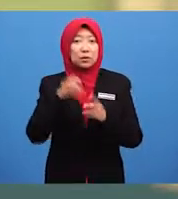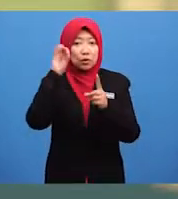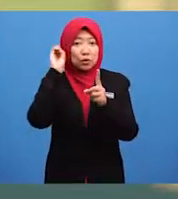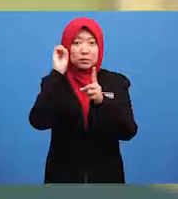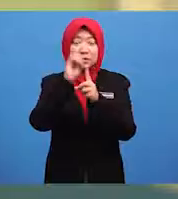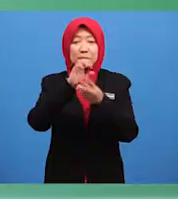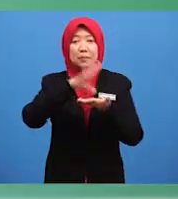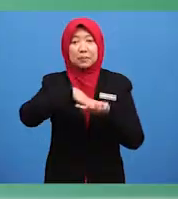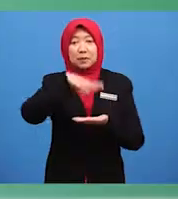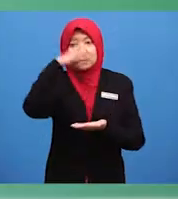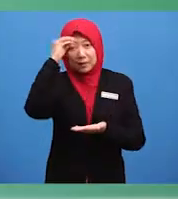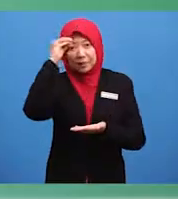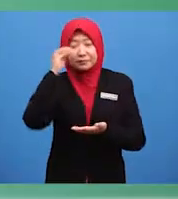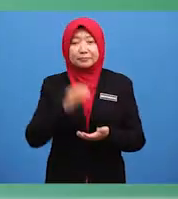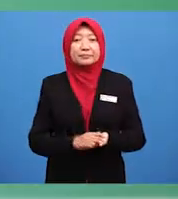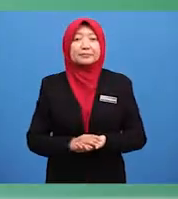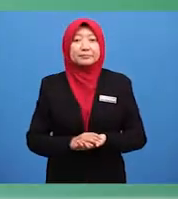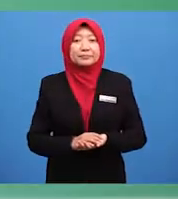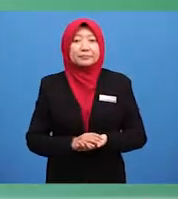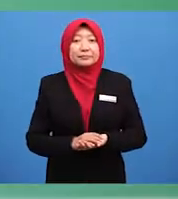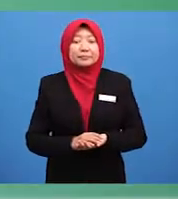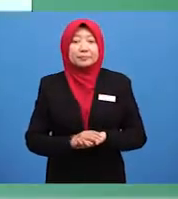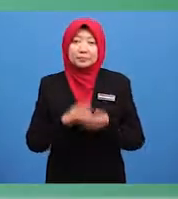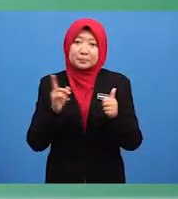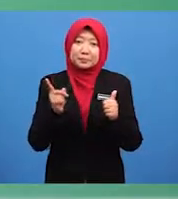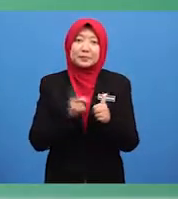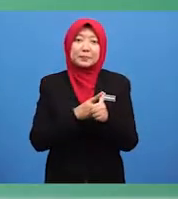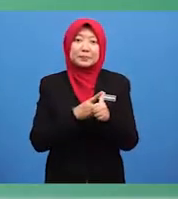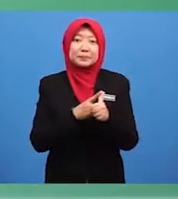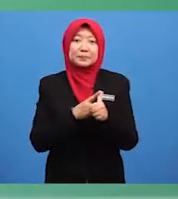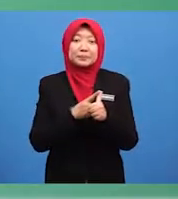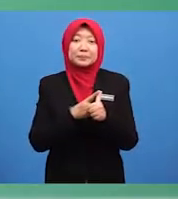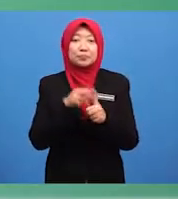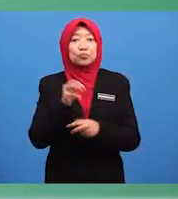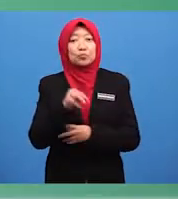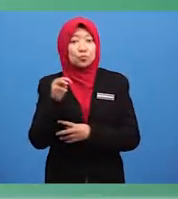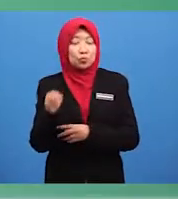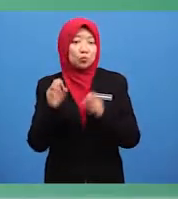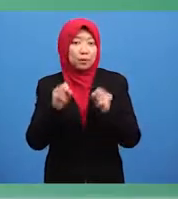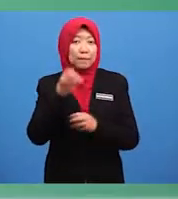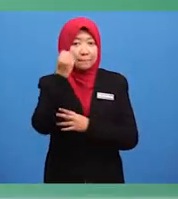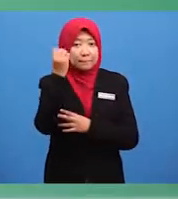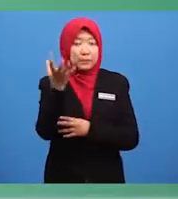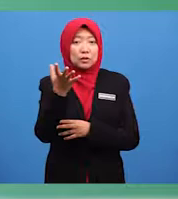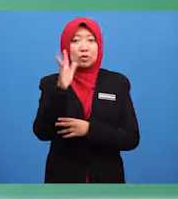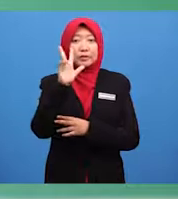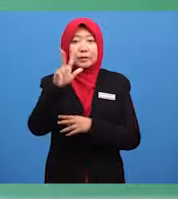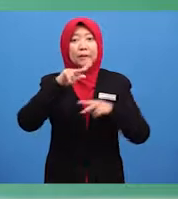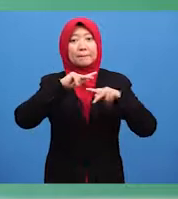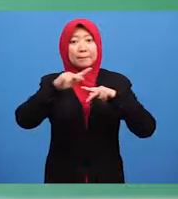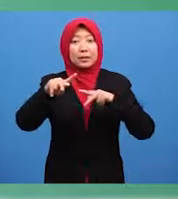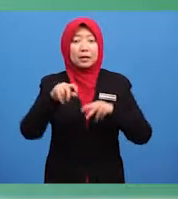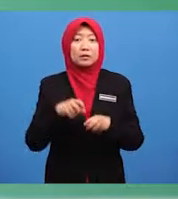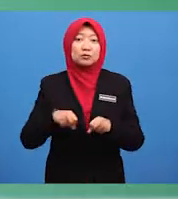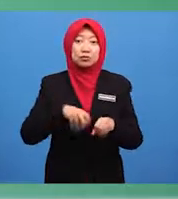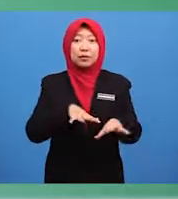objektif pembelajaran. Iaitu, pertama, murid-murid menyatakan 3